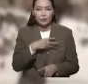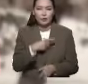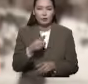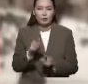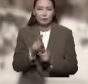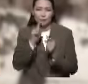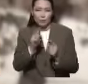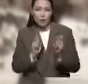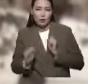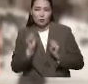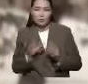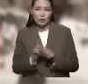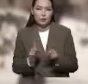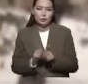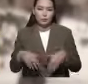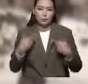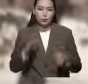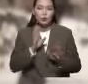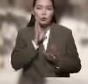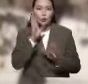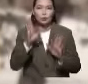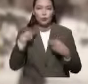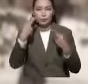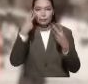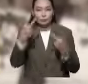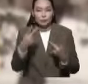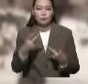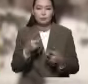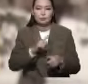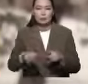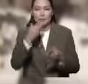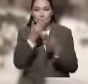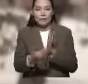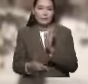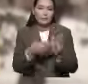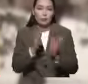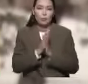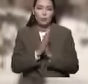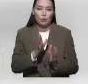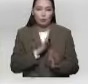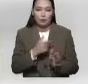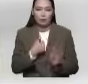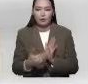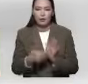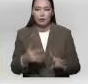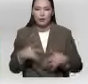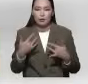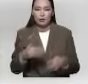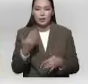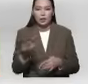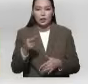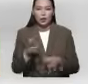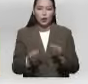тырыстым. Ештеңе шықпады. Таңертең ғана есімді жиып жақындарымды шақырып, мені алып кетулерін өтіндім. Ең сорақысы екі сот